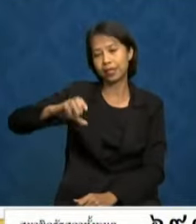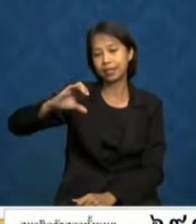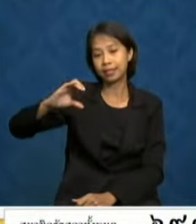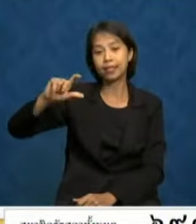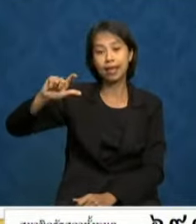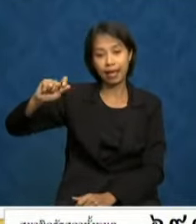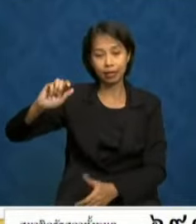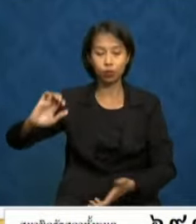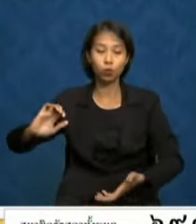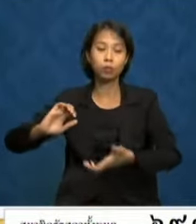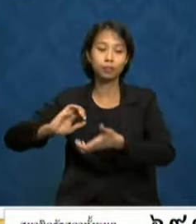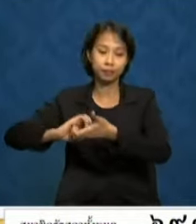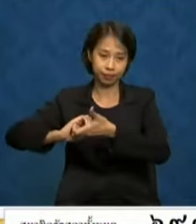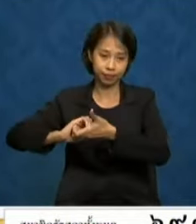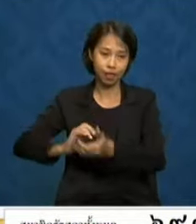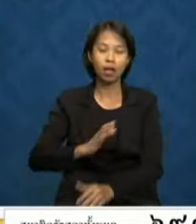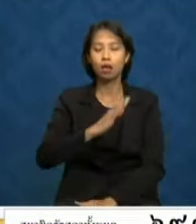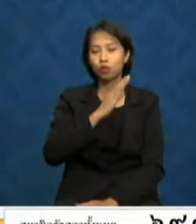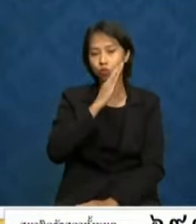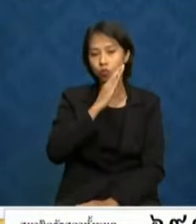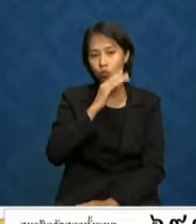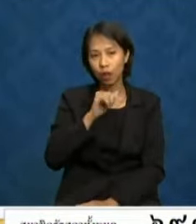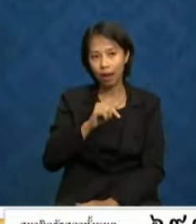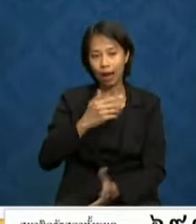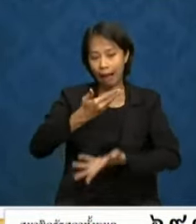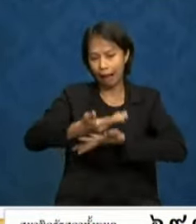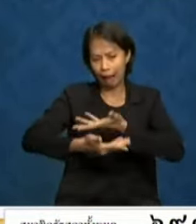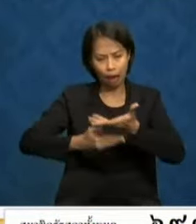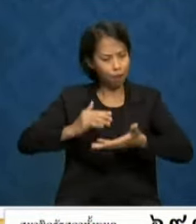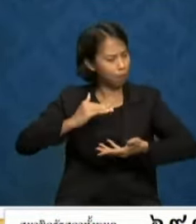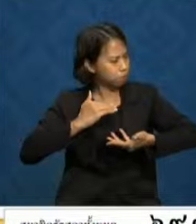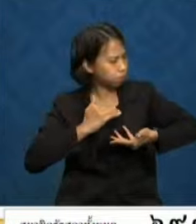รื่องของการตอบโต้การทุ่มตลาดเนี่ยก็ยืนยัน